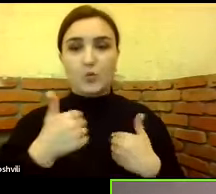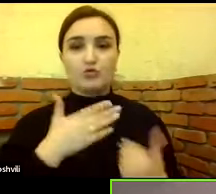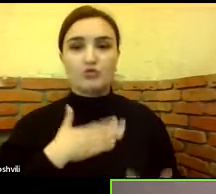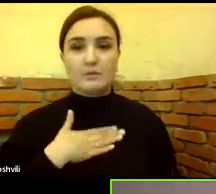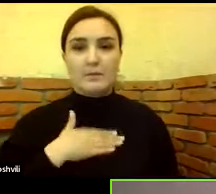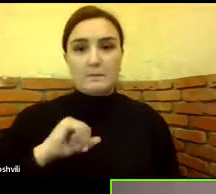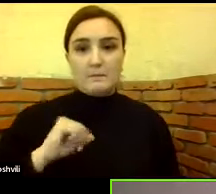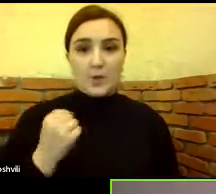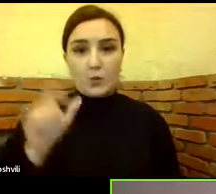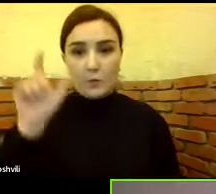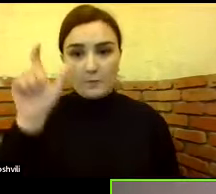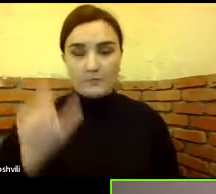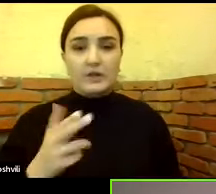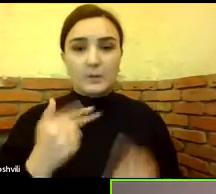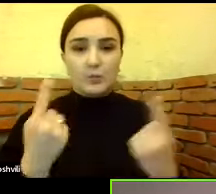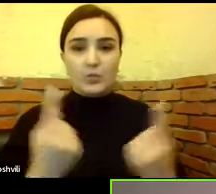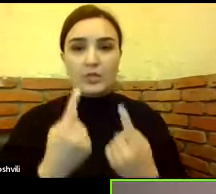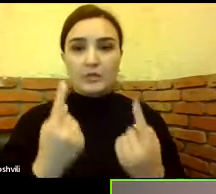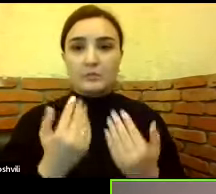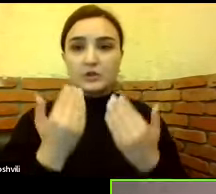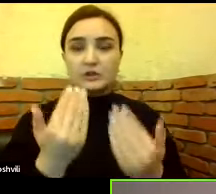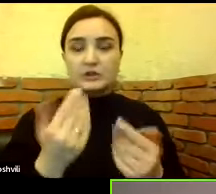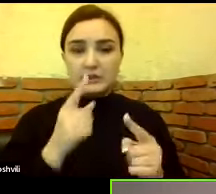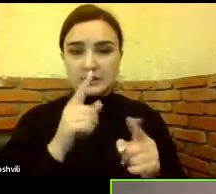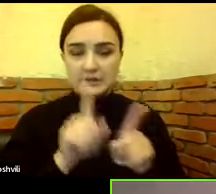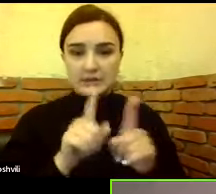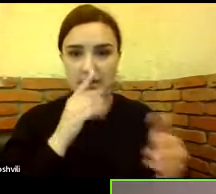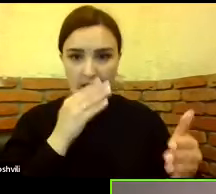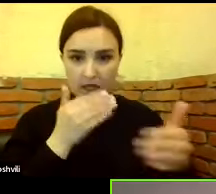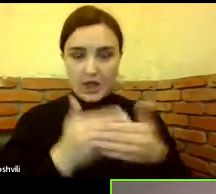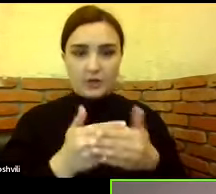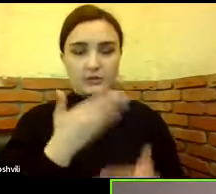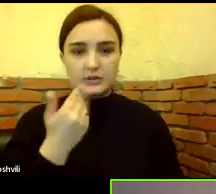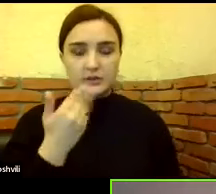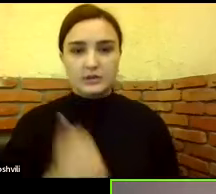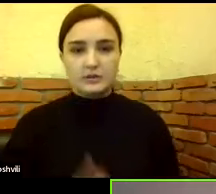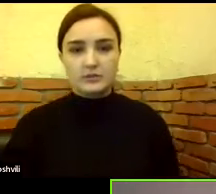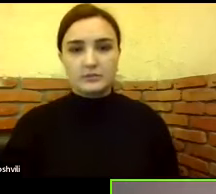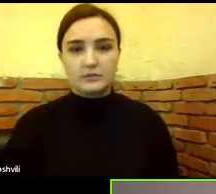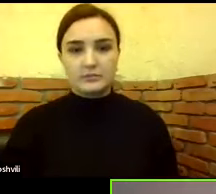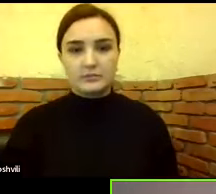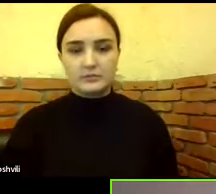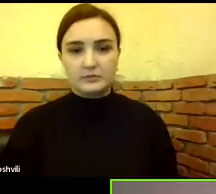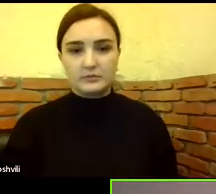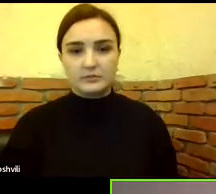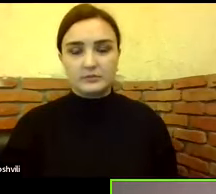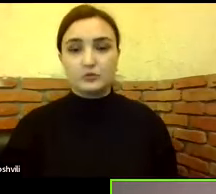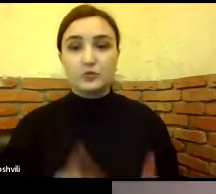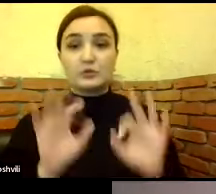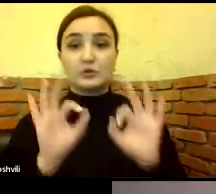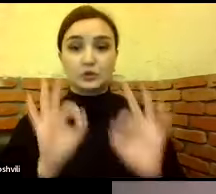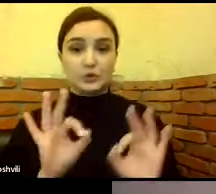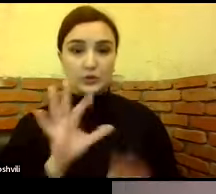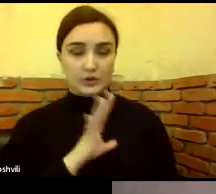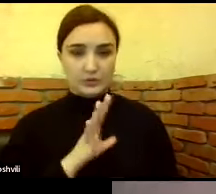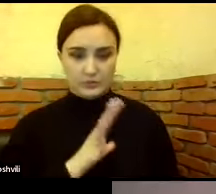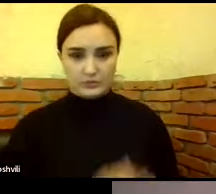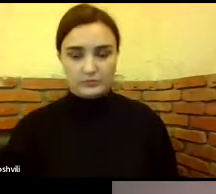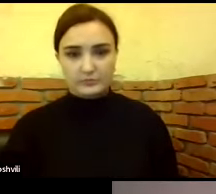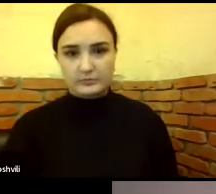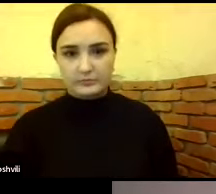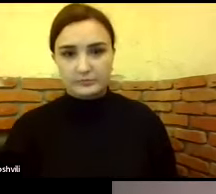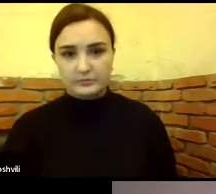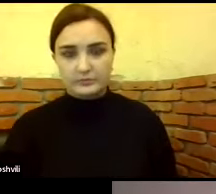და ბუნებრივია, რომ შენთან არ არიან ისე ახლოს, რომ მაგის თქმა შეეძლოთ ან სწორი იყოს რა. აი ნახე, მაგაზე